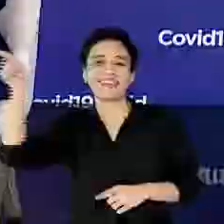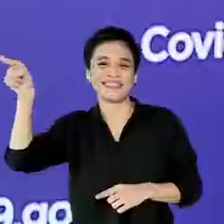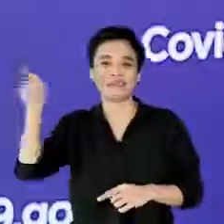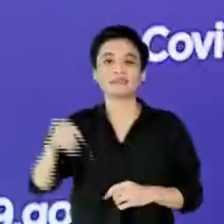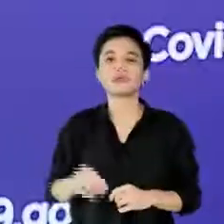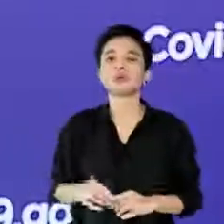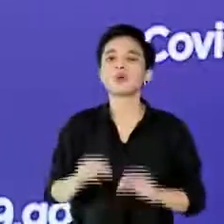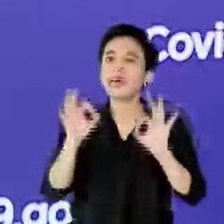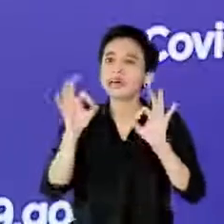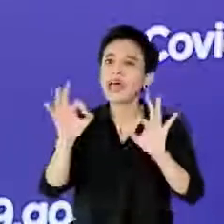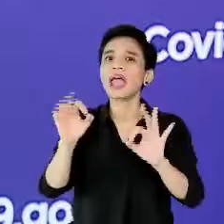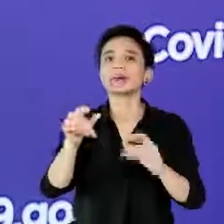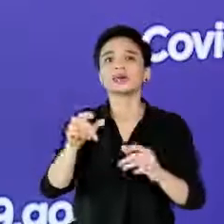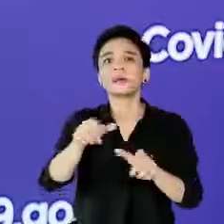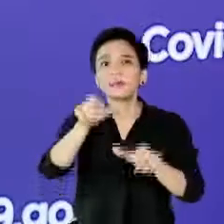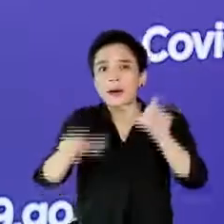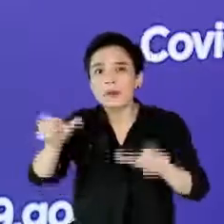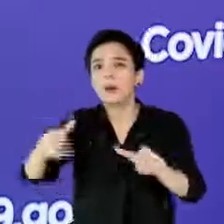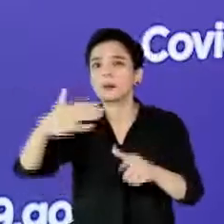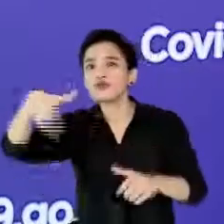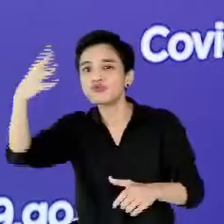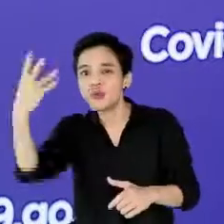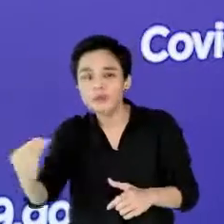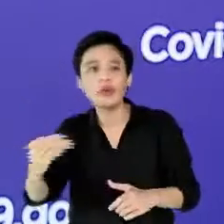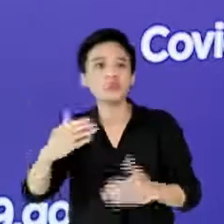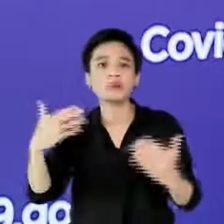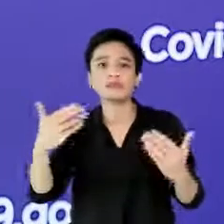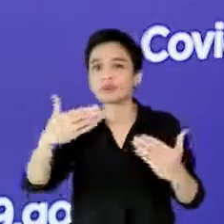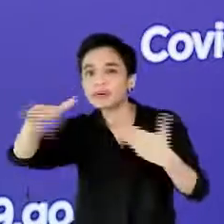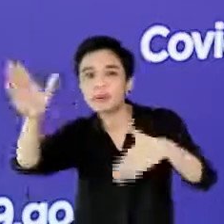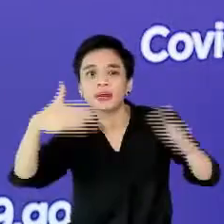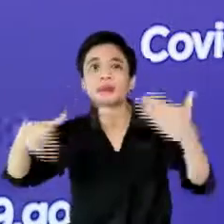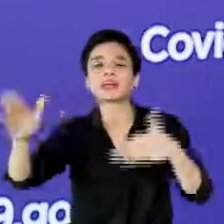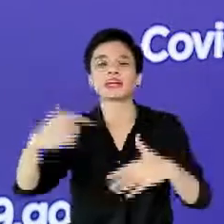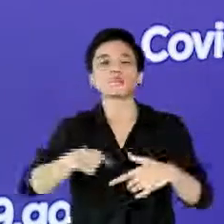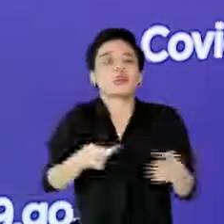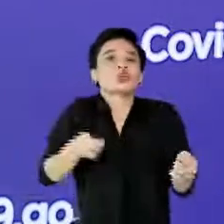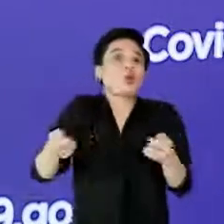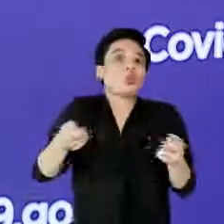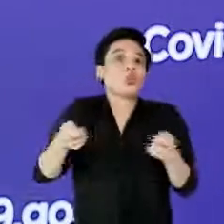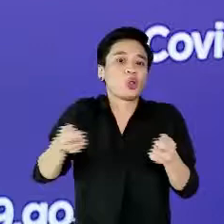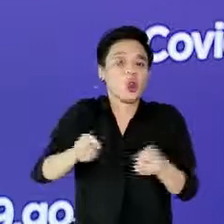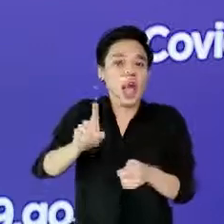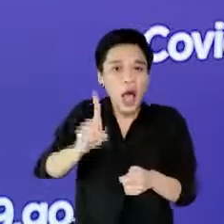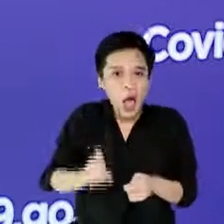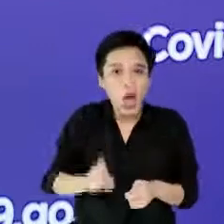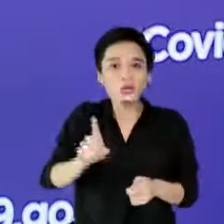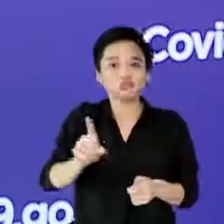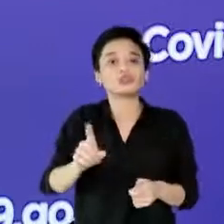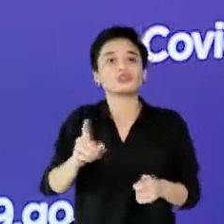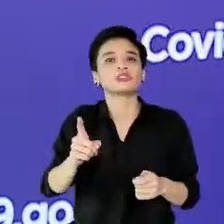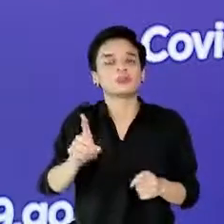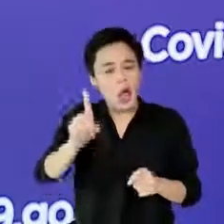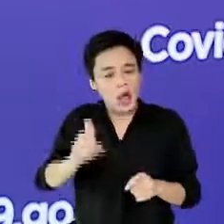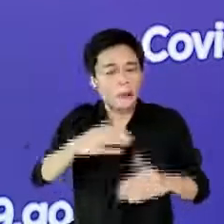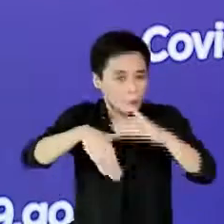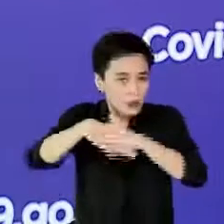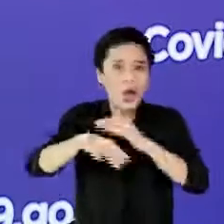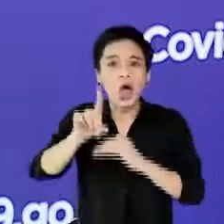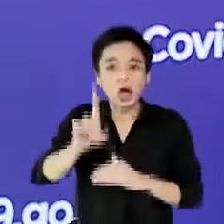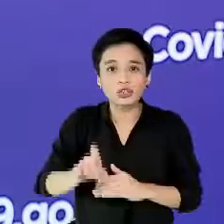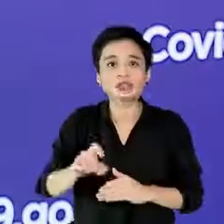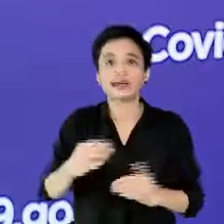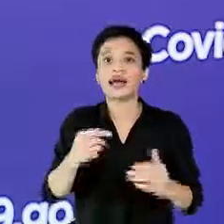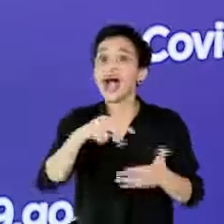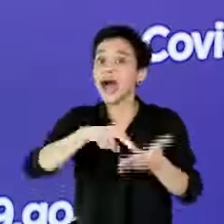mengenal mobilitas ini sudah dilakukan tapi kenaikan masih saja tetap terjadi Bagaimana sebuah langkah pengendalian ini dapat diberlakukan secara optimal di samping